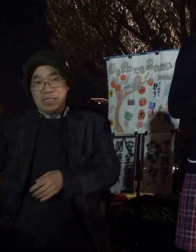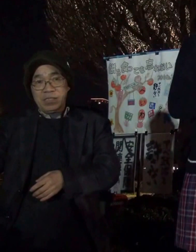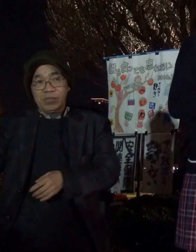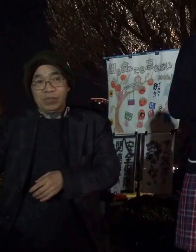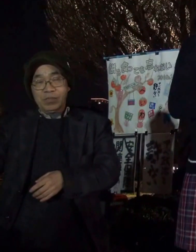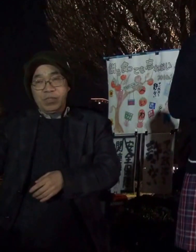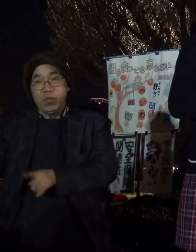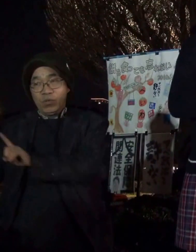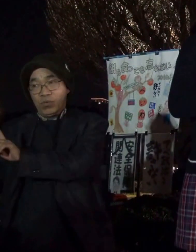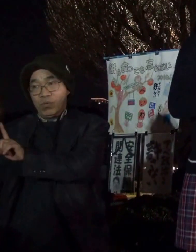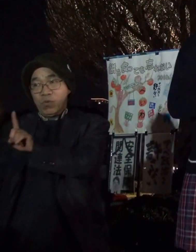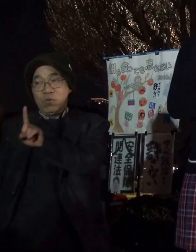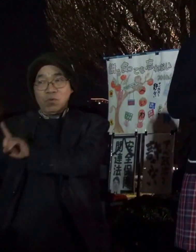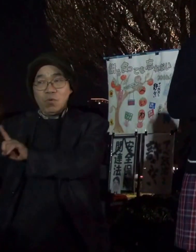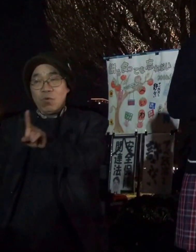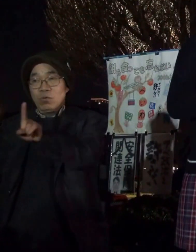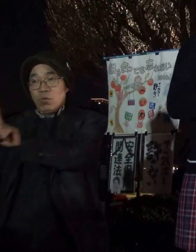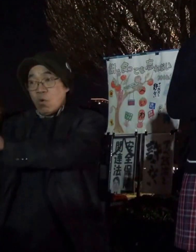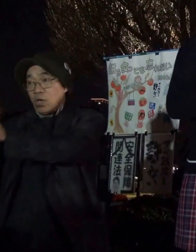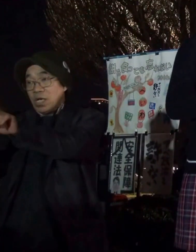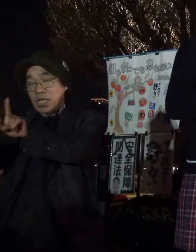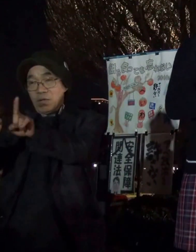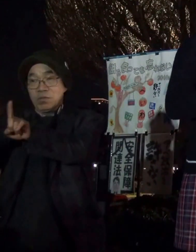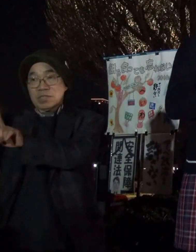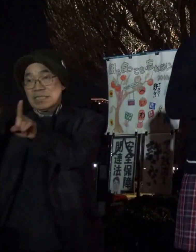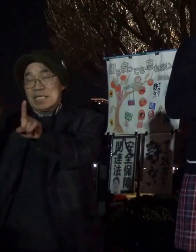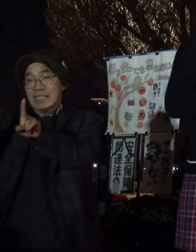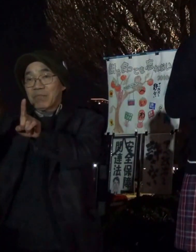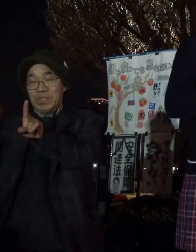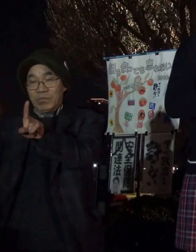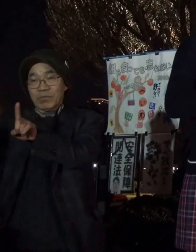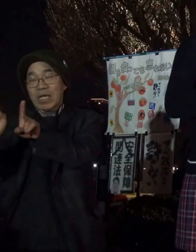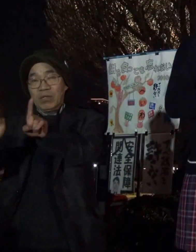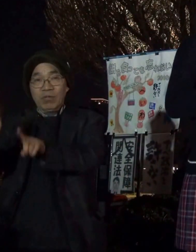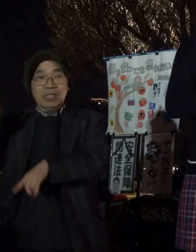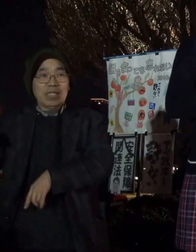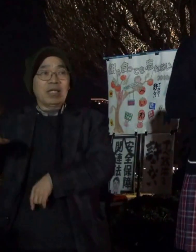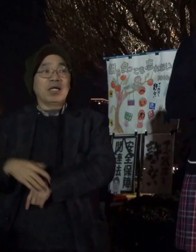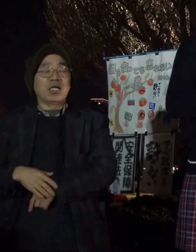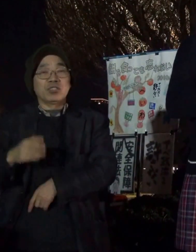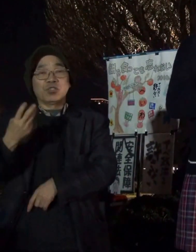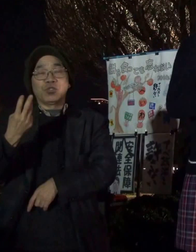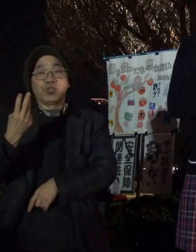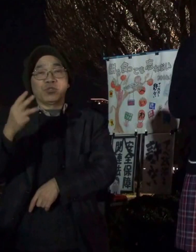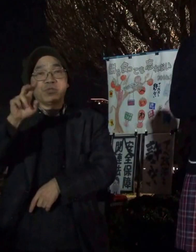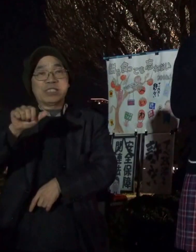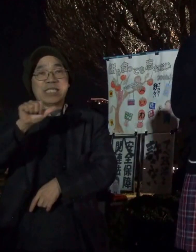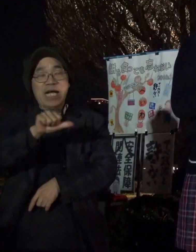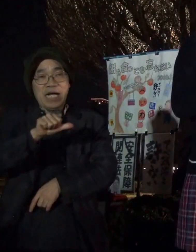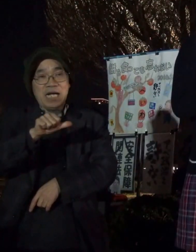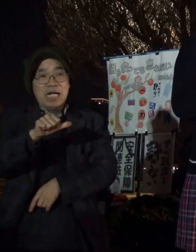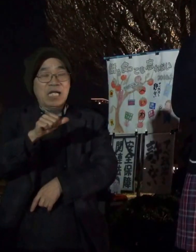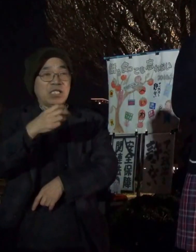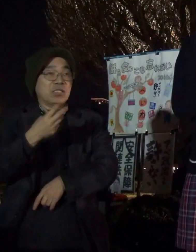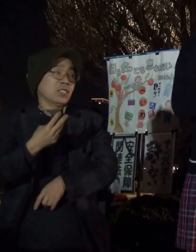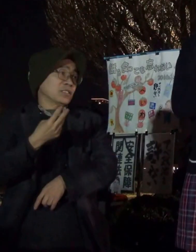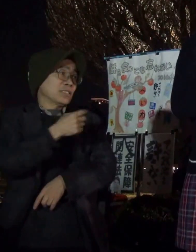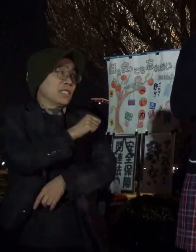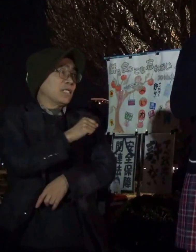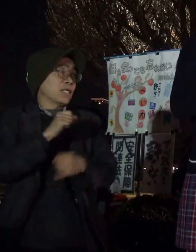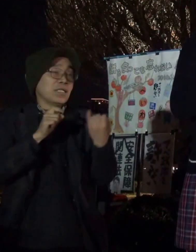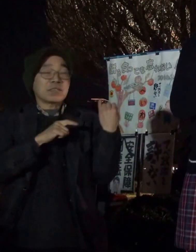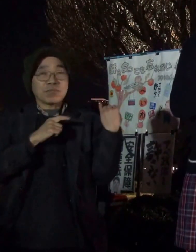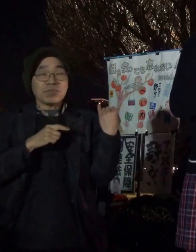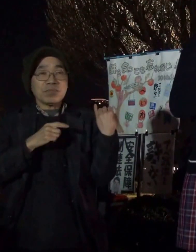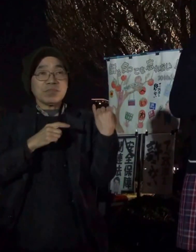を皆さんにしていただきたいなと思います。で今こうメンバーではゆりあちゃんが追っかけの方をしていますので、はいはい、